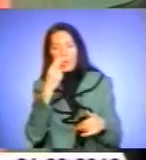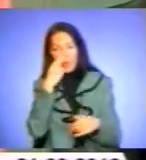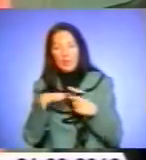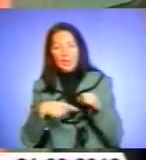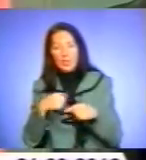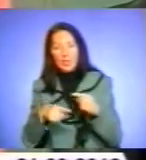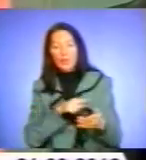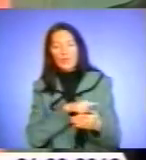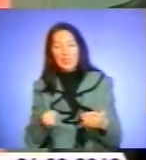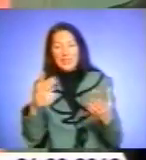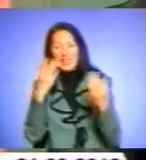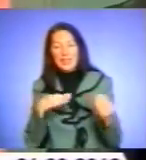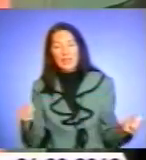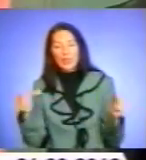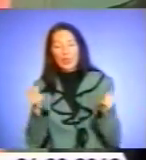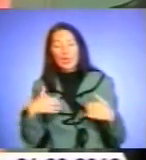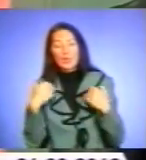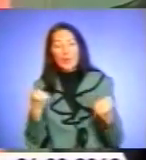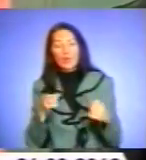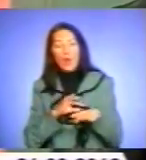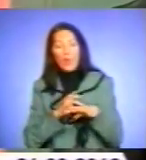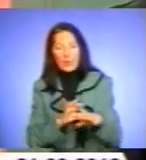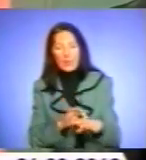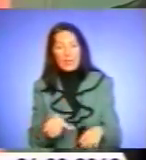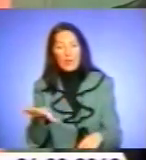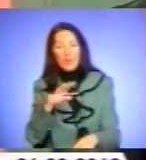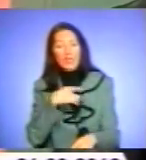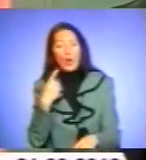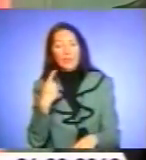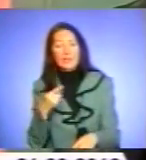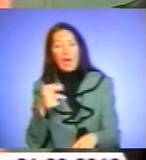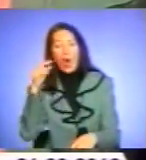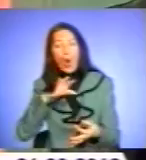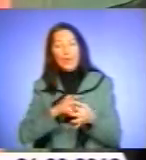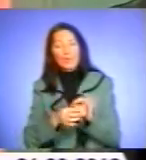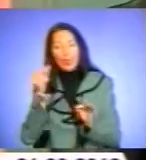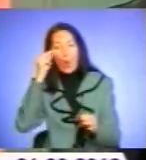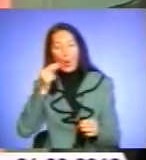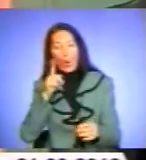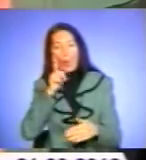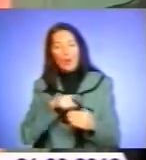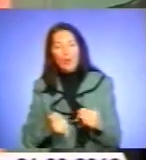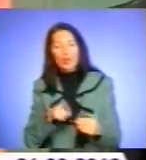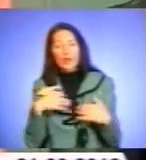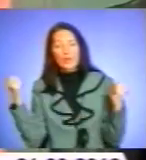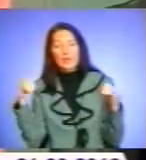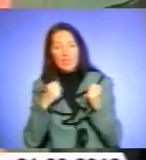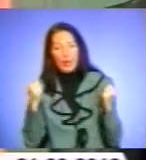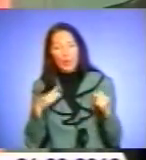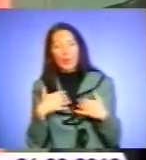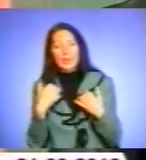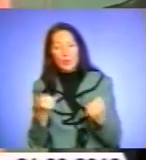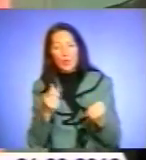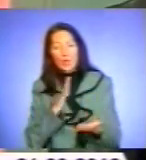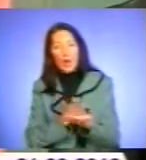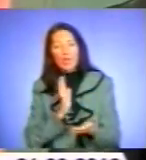День фізичної культури і спорту проведенням в усіх областях нашої країни олімпійського уроку. Переконаний, що фізична культура і спорт мають